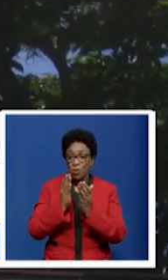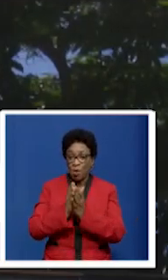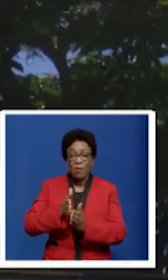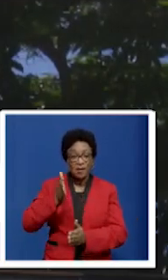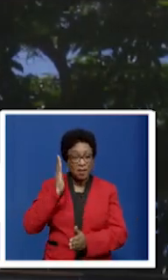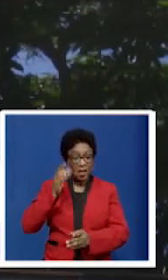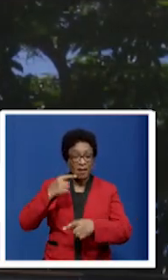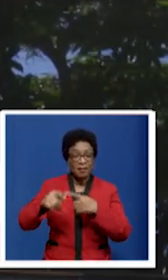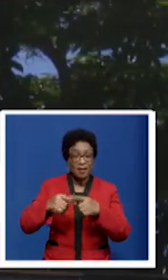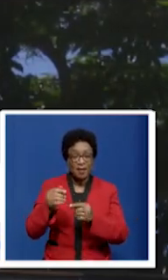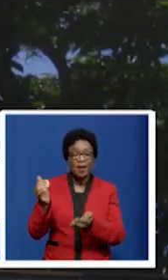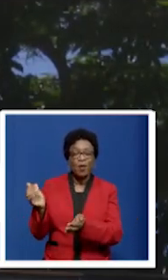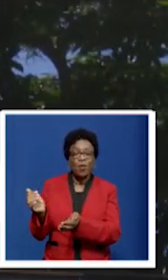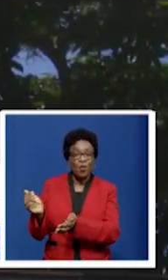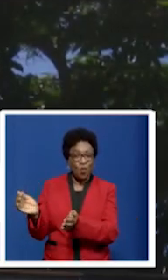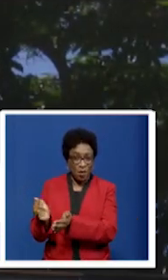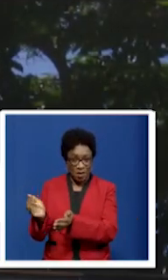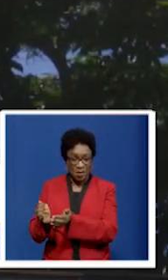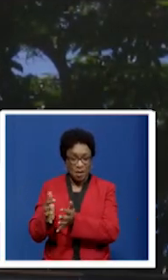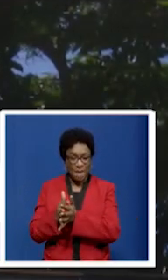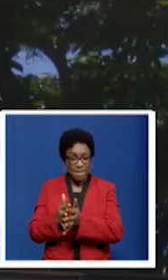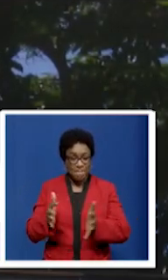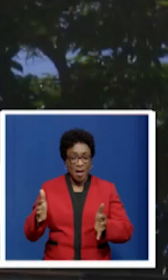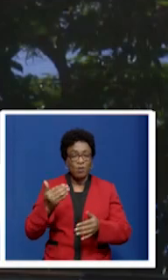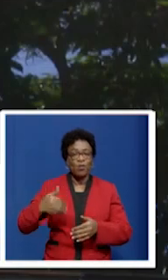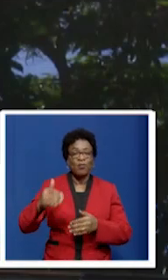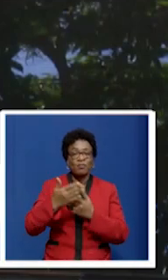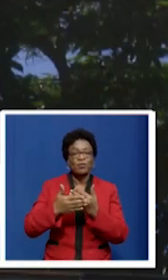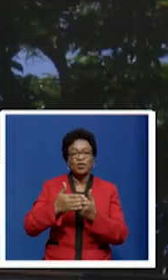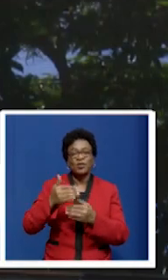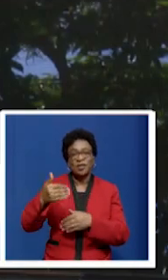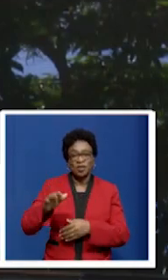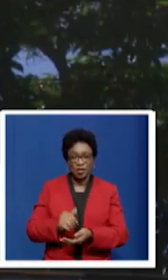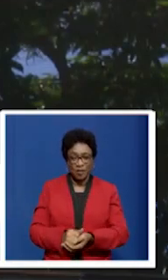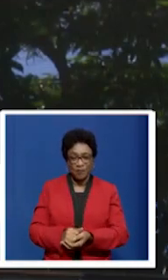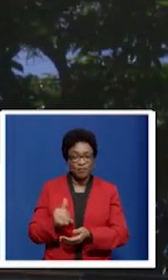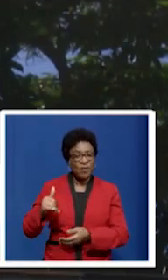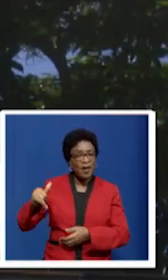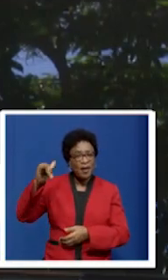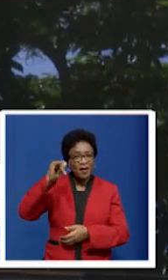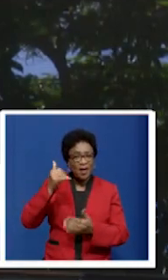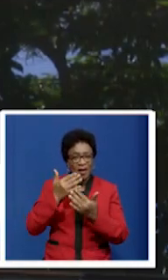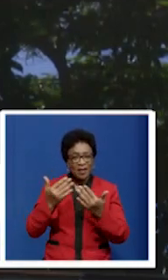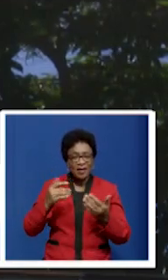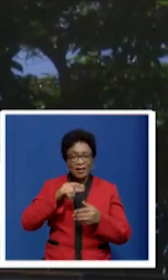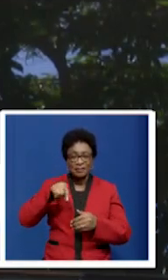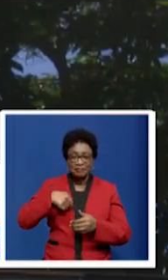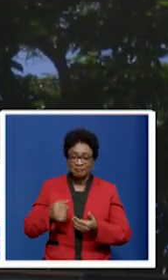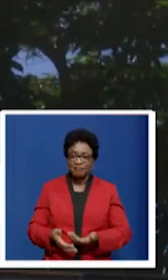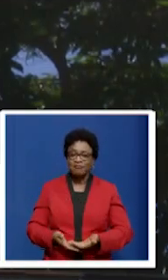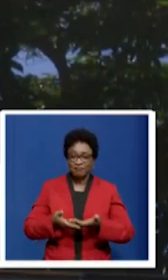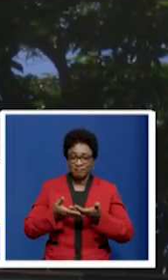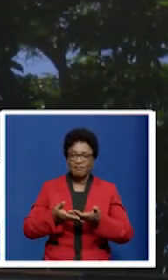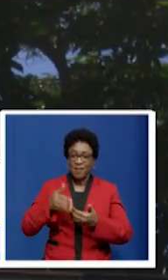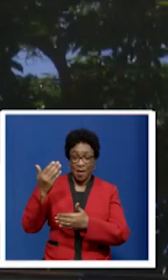iendelee kutanua Network yake kwenda nchi Za nje kuwa na hizi ndege nyingi kutatusaidia sana Pia Kama tutaweza